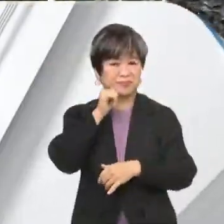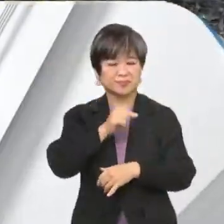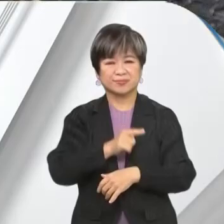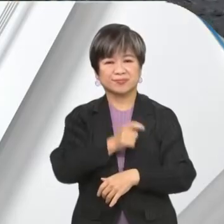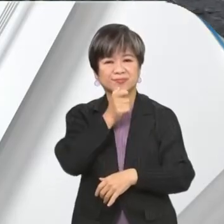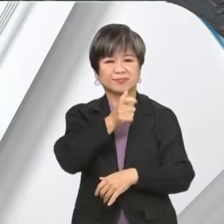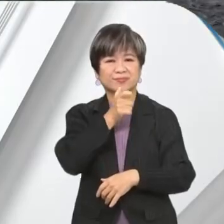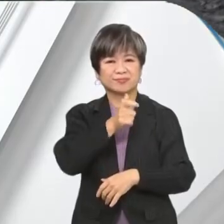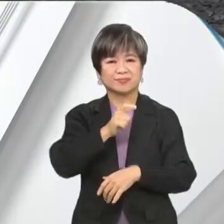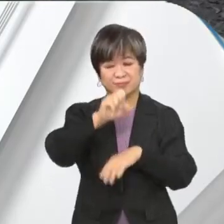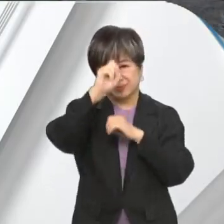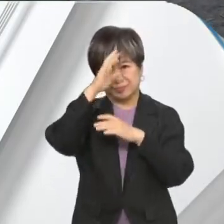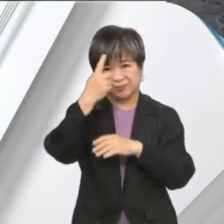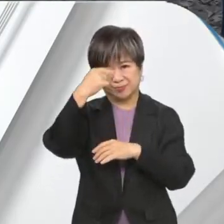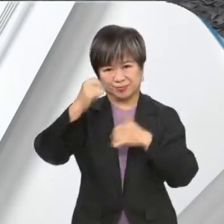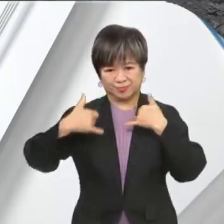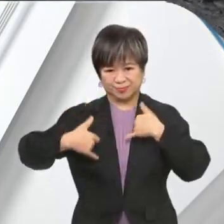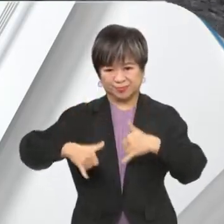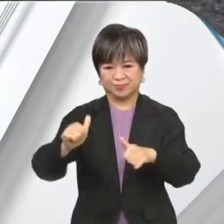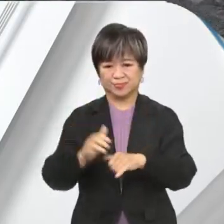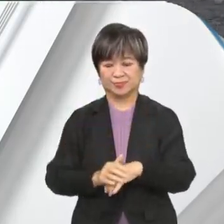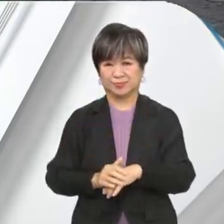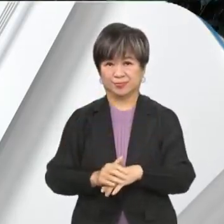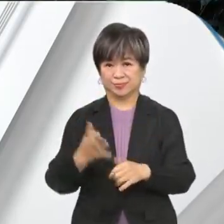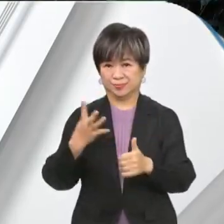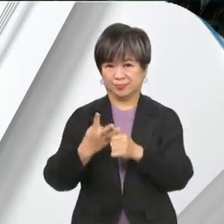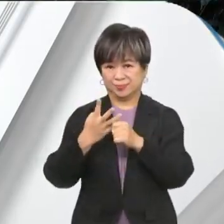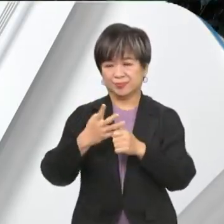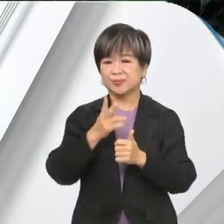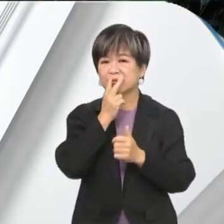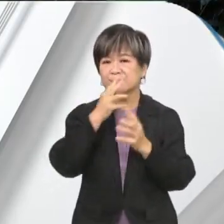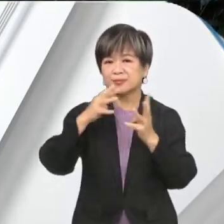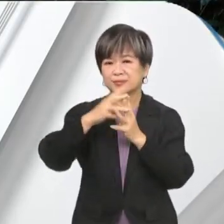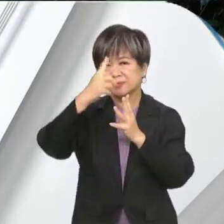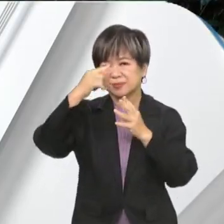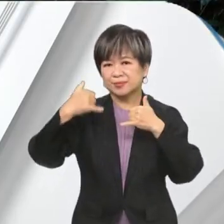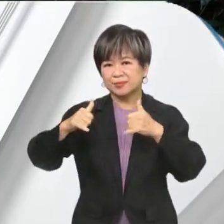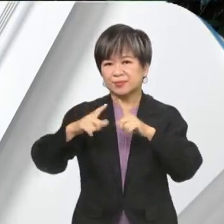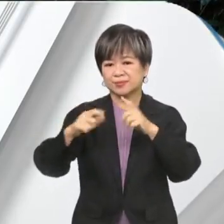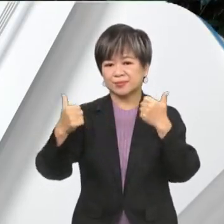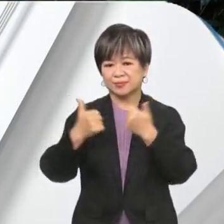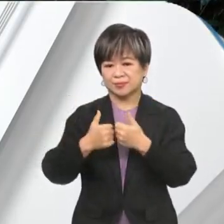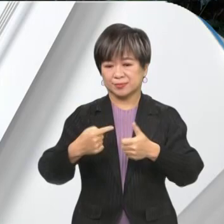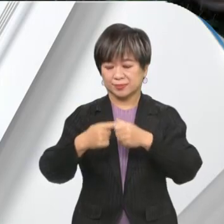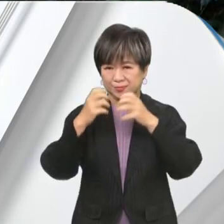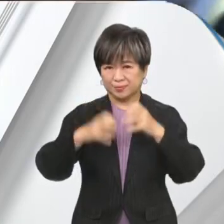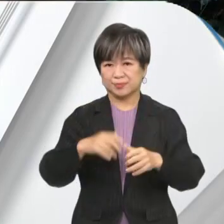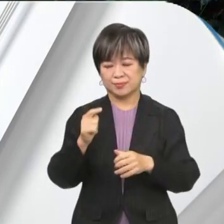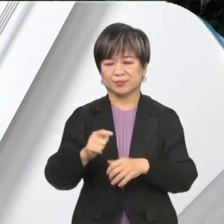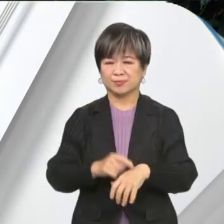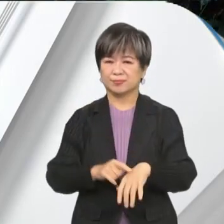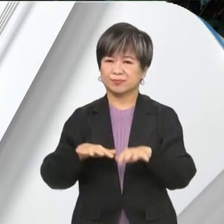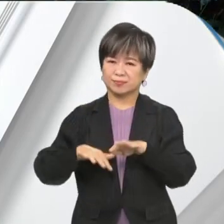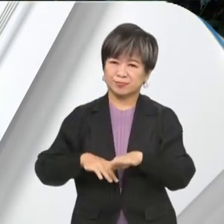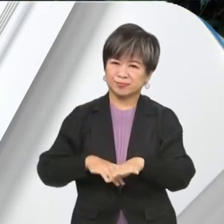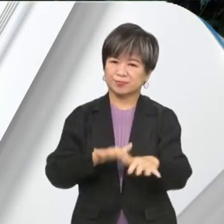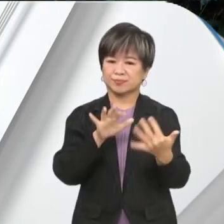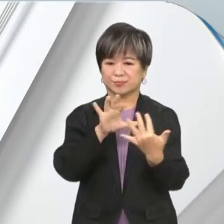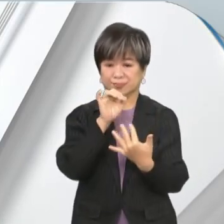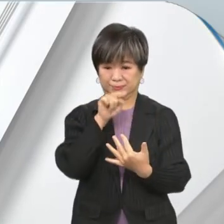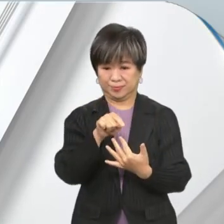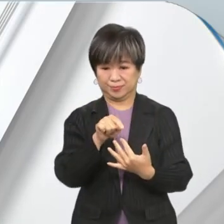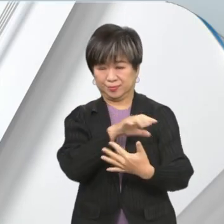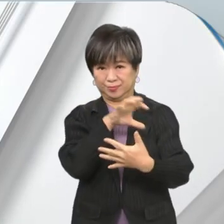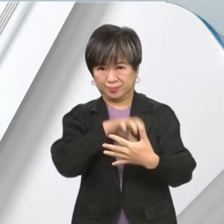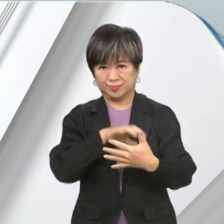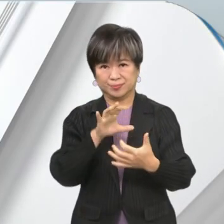土，其实个亚洲葡萄大会跳一摆来推翻盘，撒下来盘界行路嘉年华，特别显出种子石路当